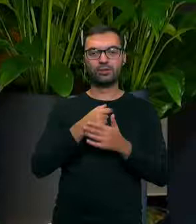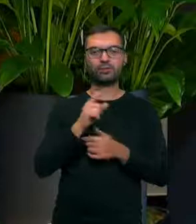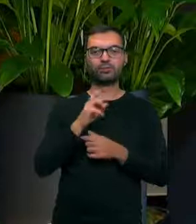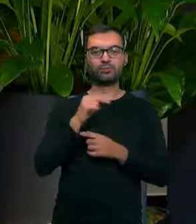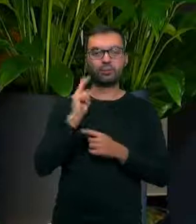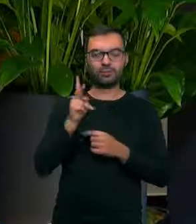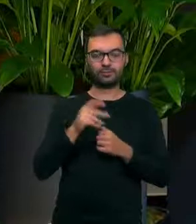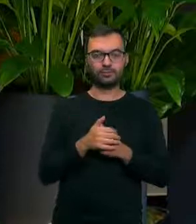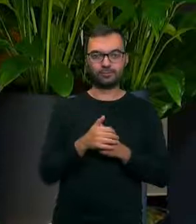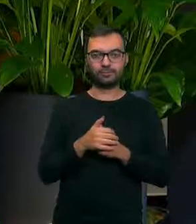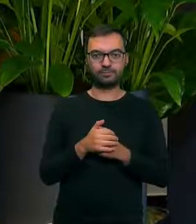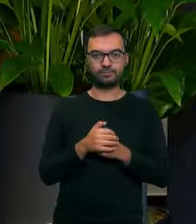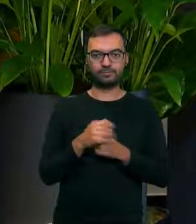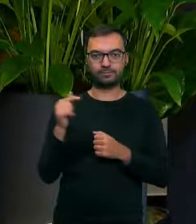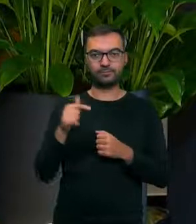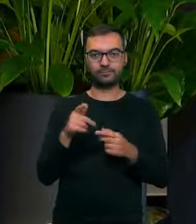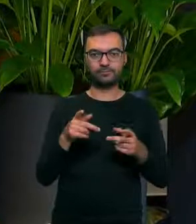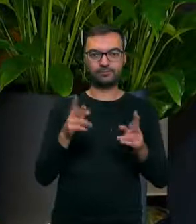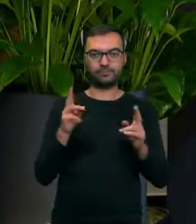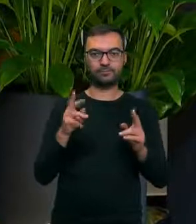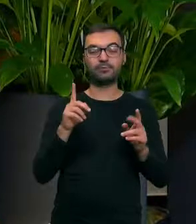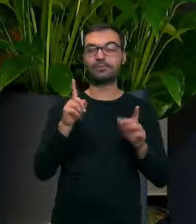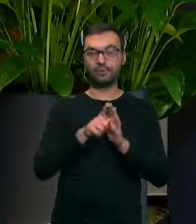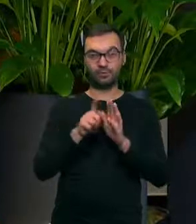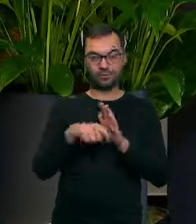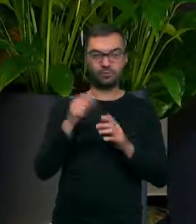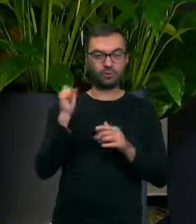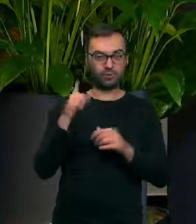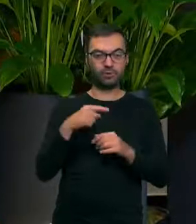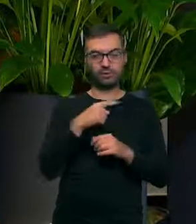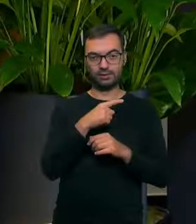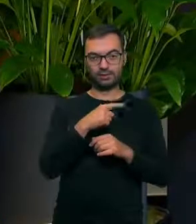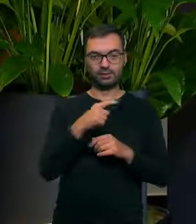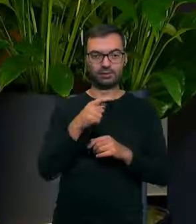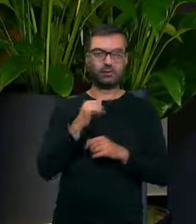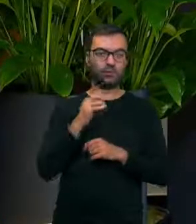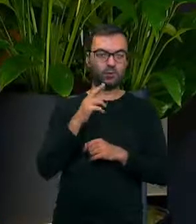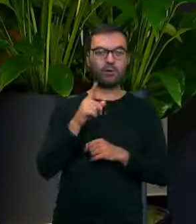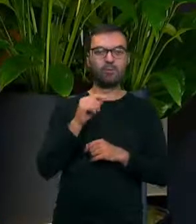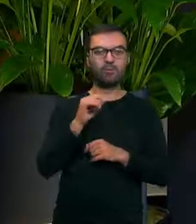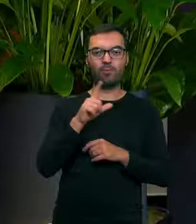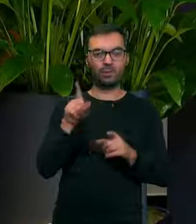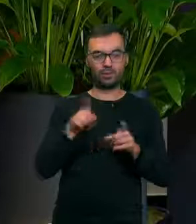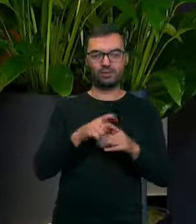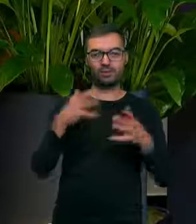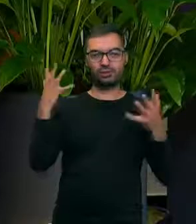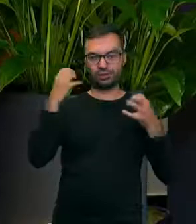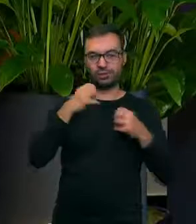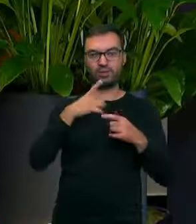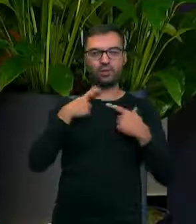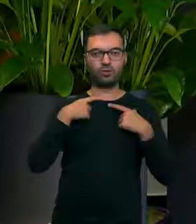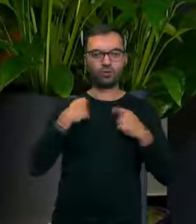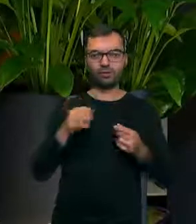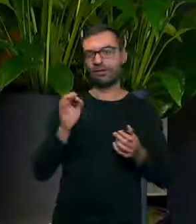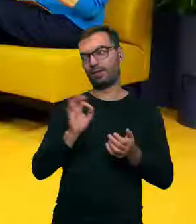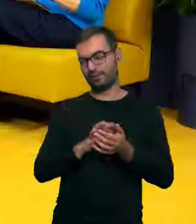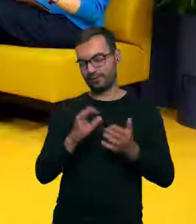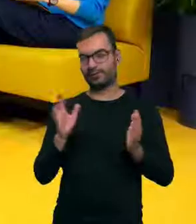Przemyka. I ta scena właśnie jest też w filmie. Też jesteś, znaczy Jurek Popiel jest w ciemnej koszuli, tak samo jak to świadek. To akurat